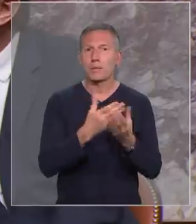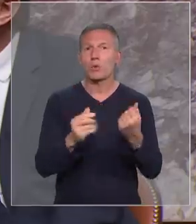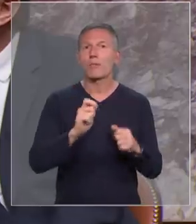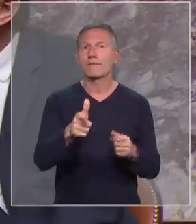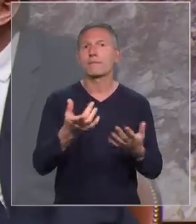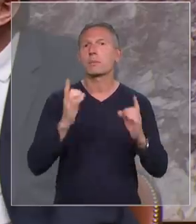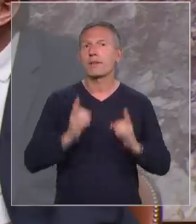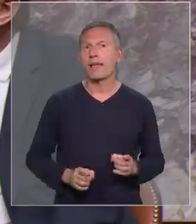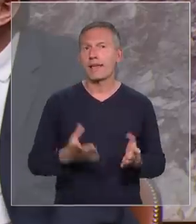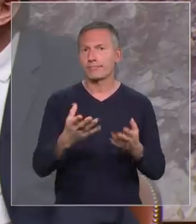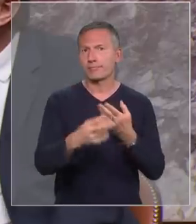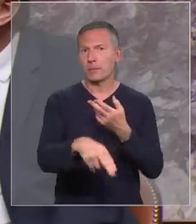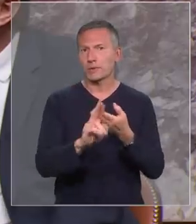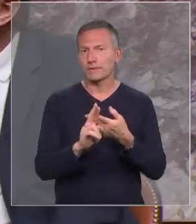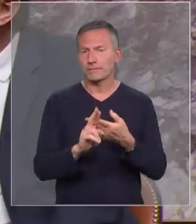député.